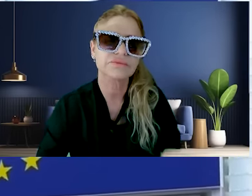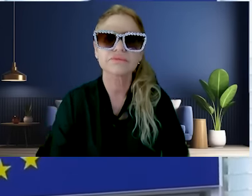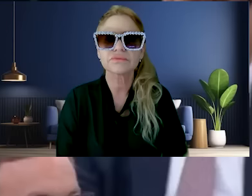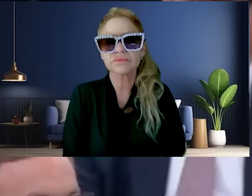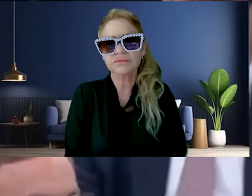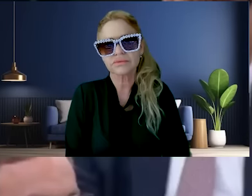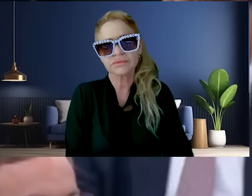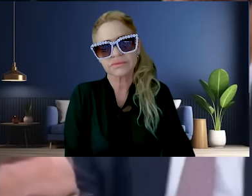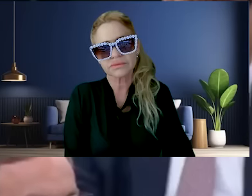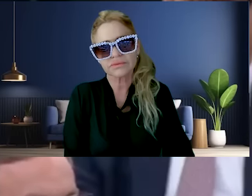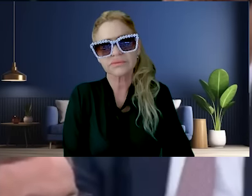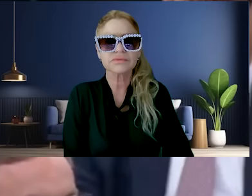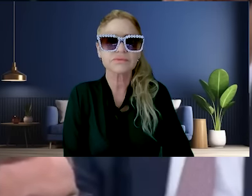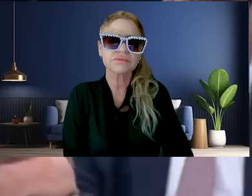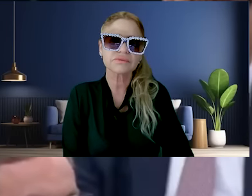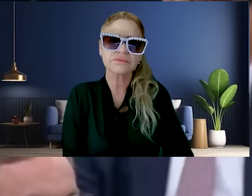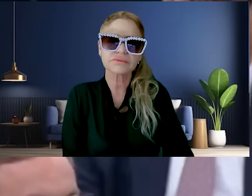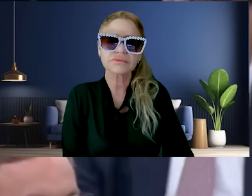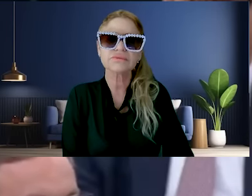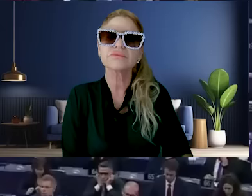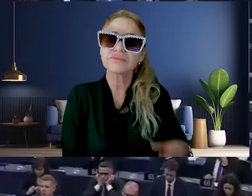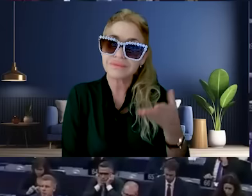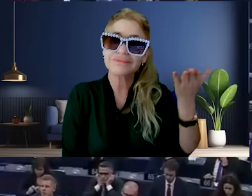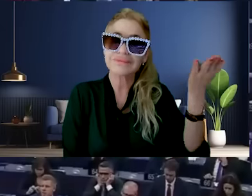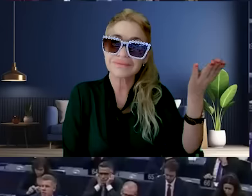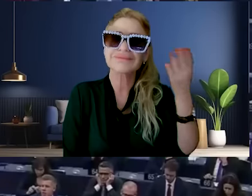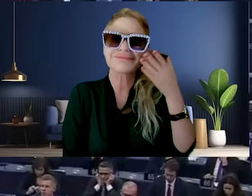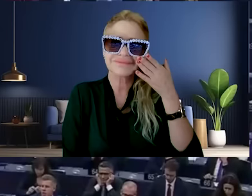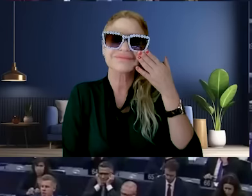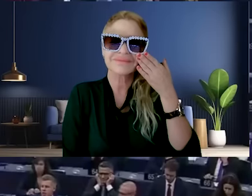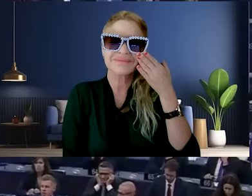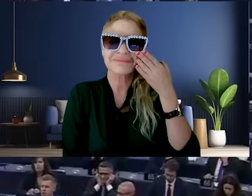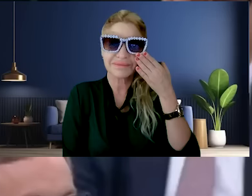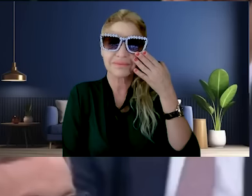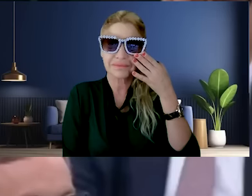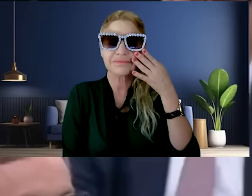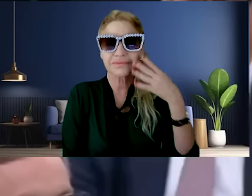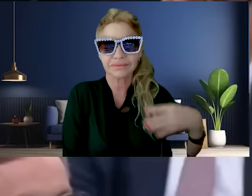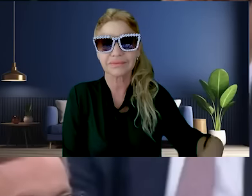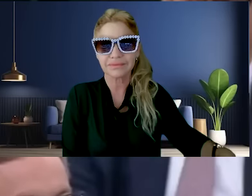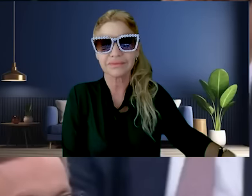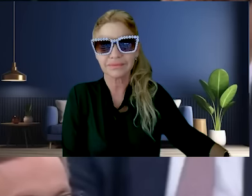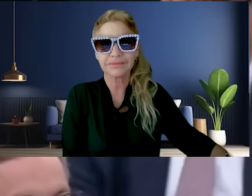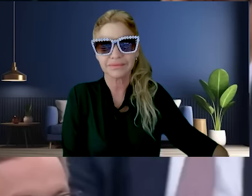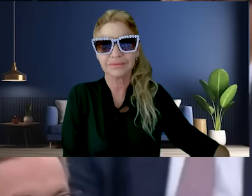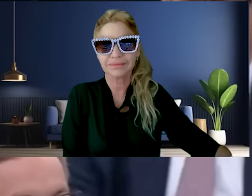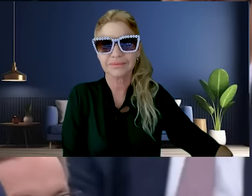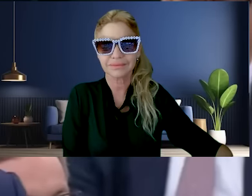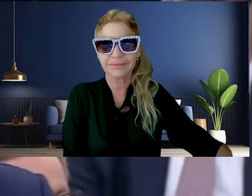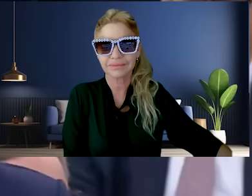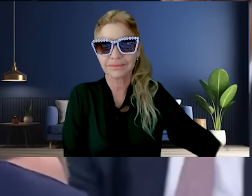mögé bújhasson. Ezeket támogatja ön, ezt támogatja ön, tisztelt Weber úr, ez az ön morális felelőssége.